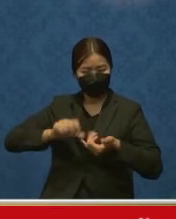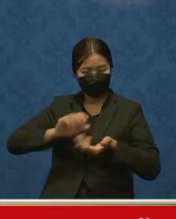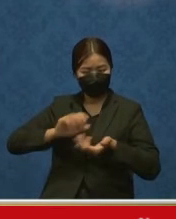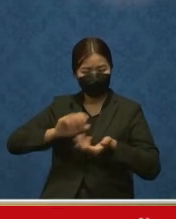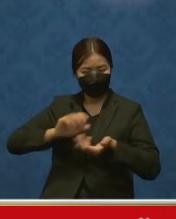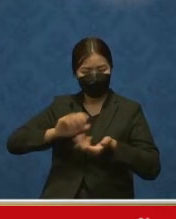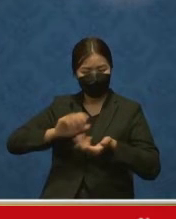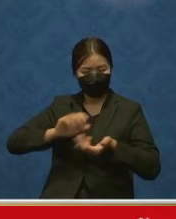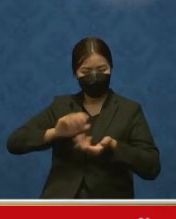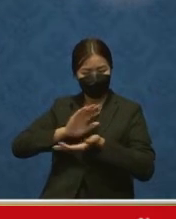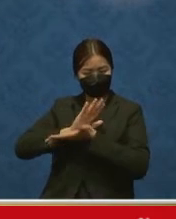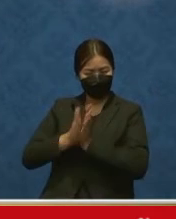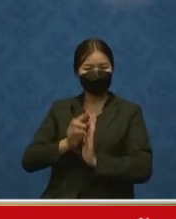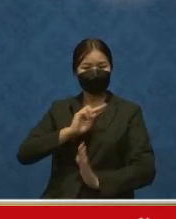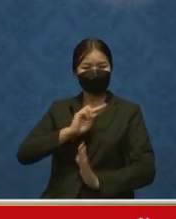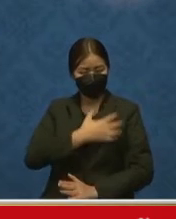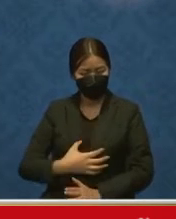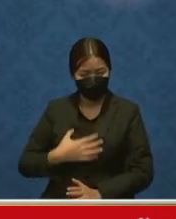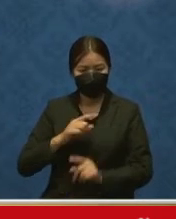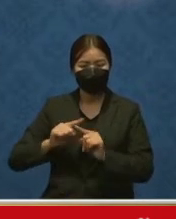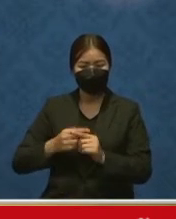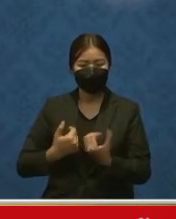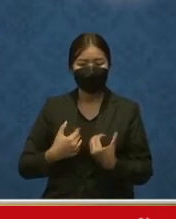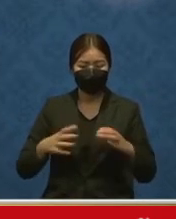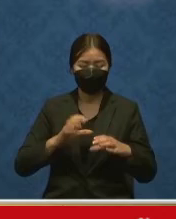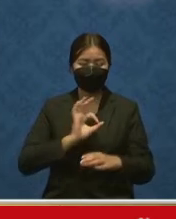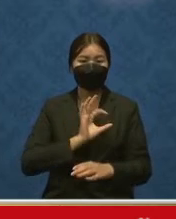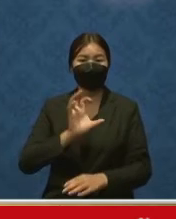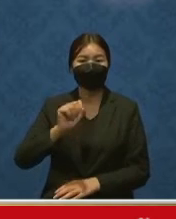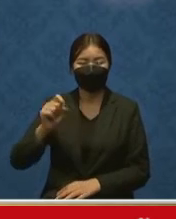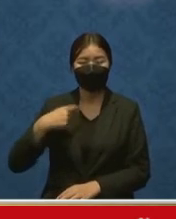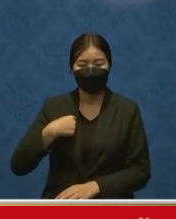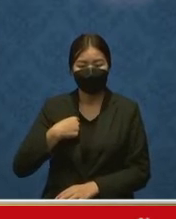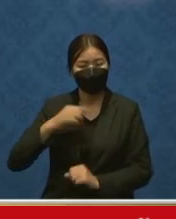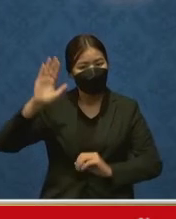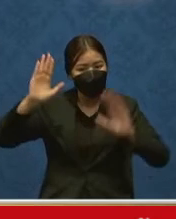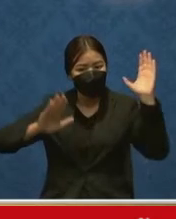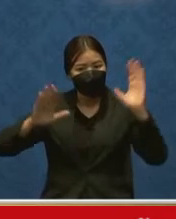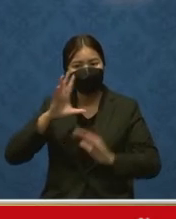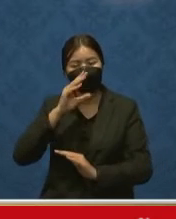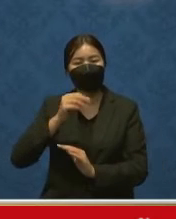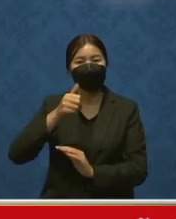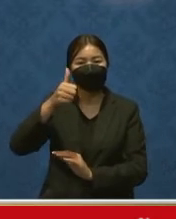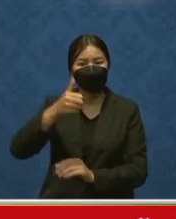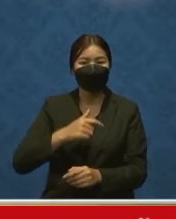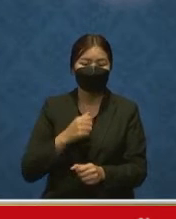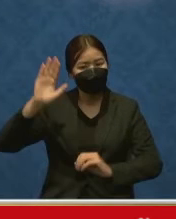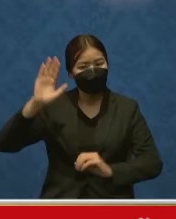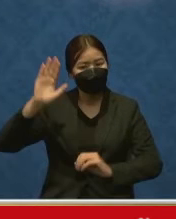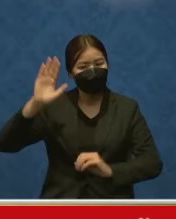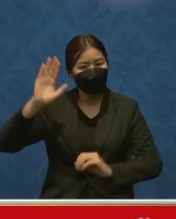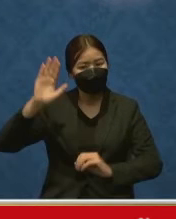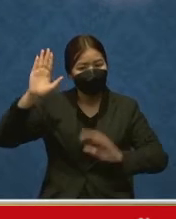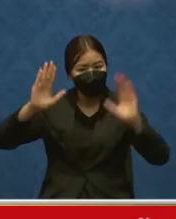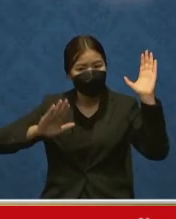ปราดเถอะครับสะใภผู้ใดราษฎรเป็นสภาที่พวกเราต้องแสดงความคิดเห็นต้องบอก